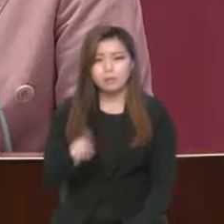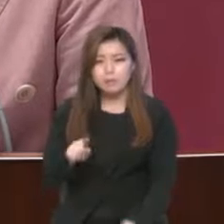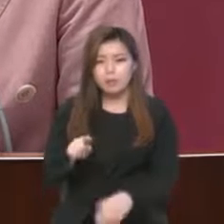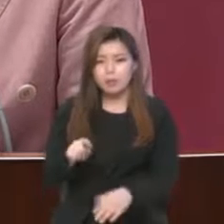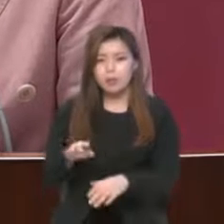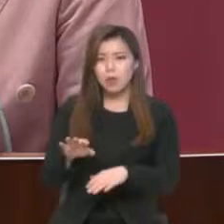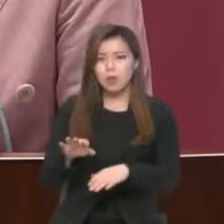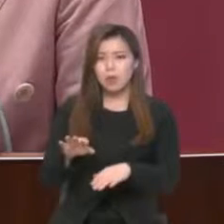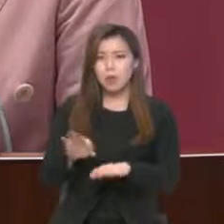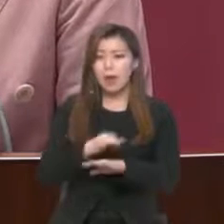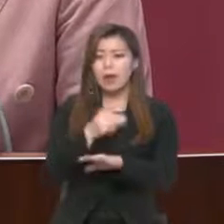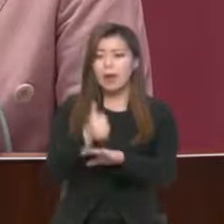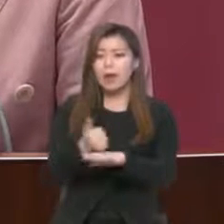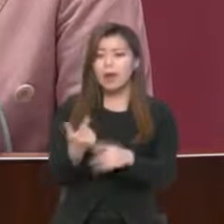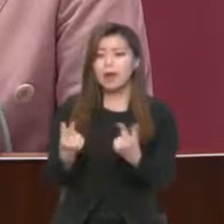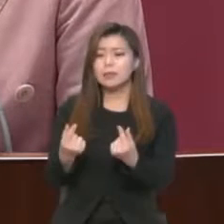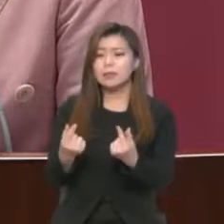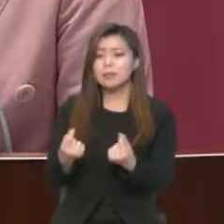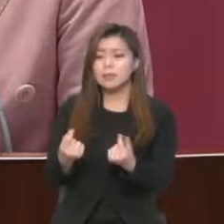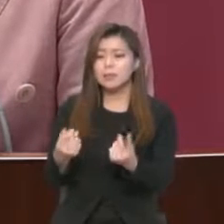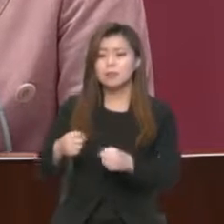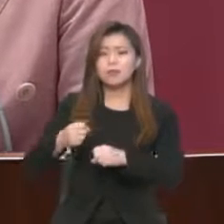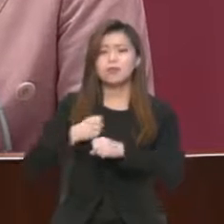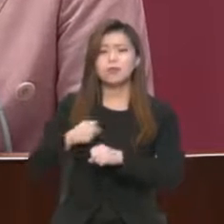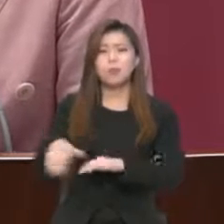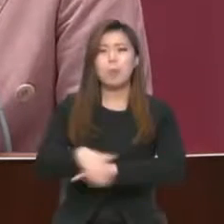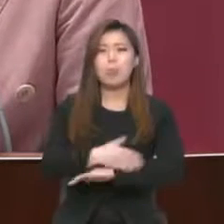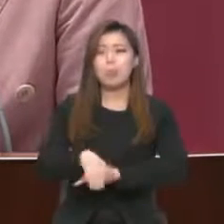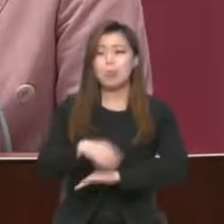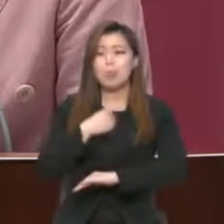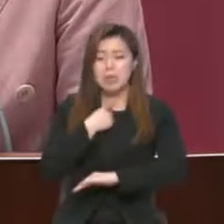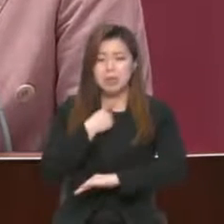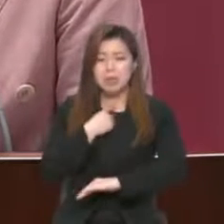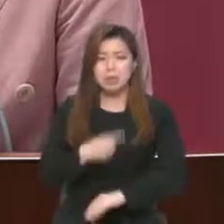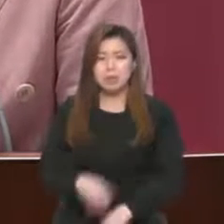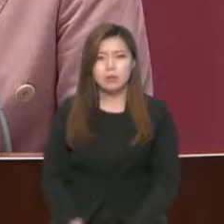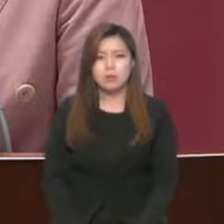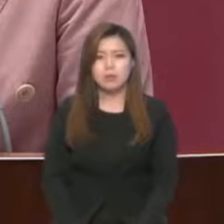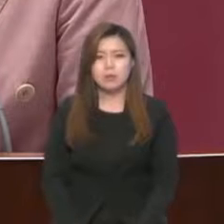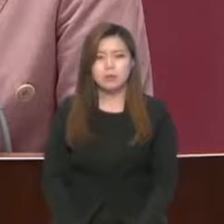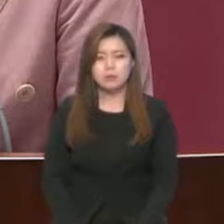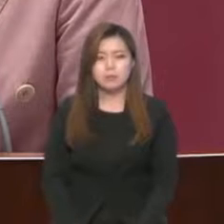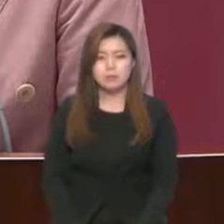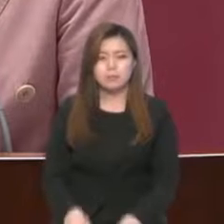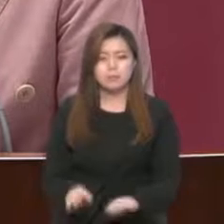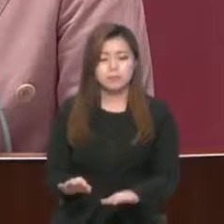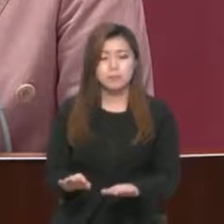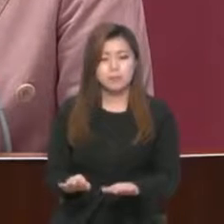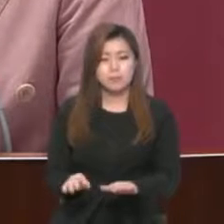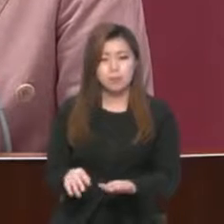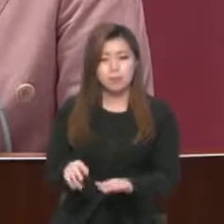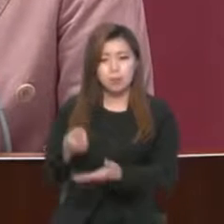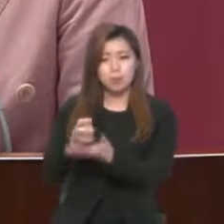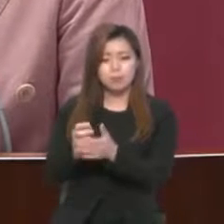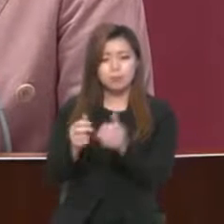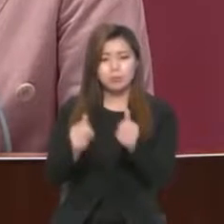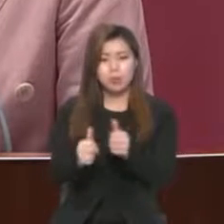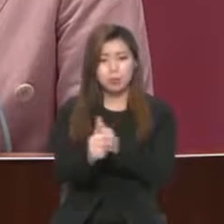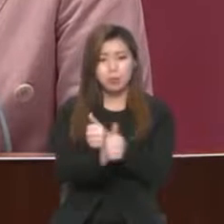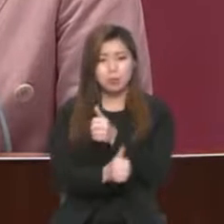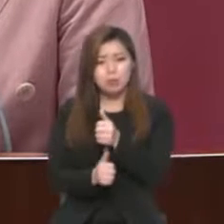복무의 진실입니다. 장관님은 지난 2002년 대선을 앞두고 법사위에서 사기극으로 막을